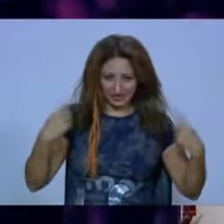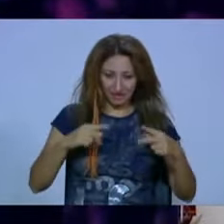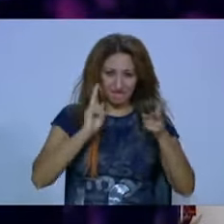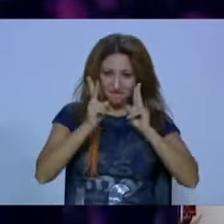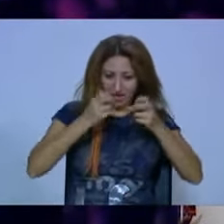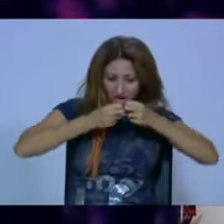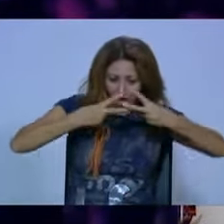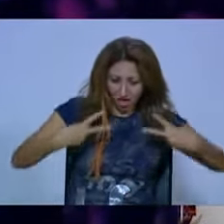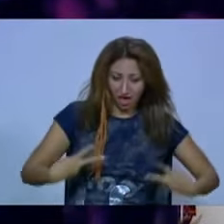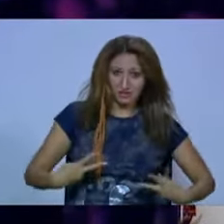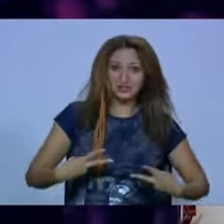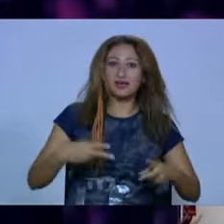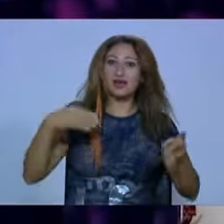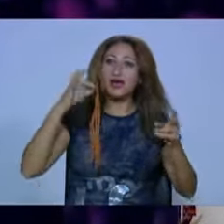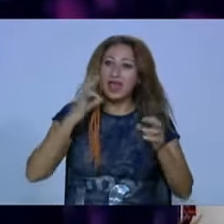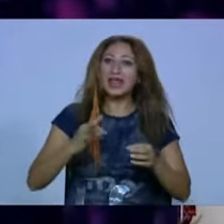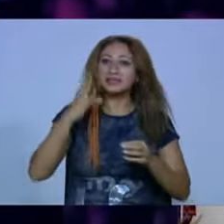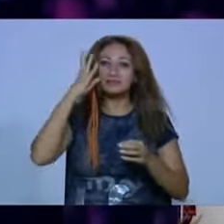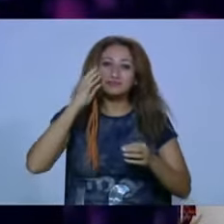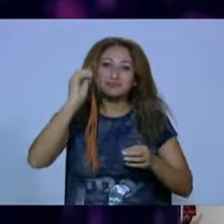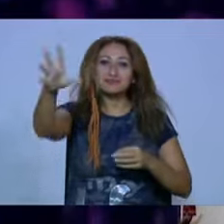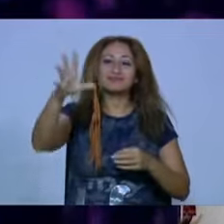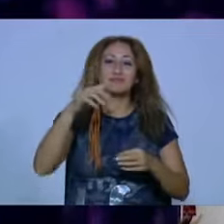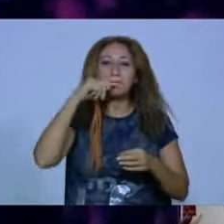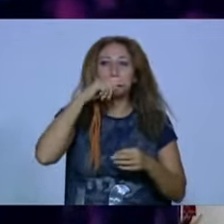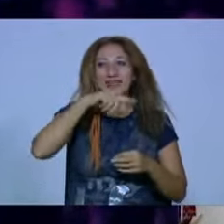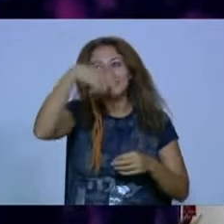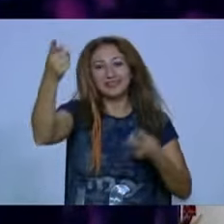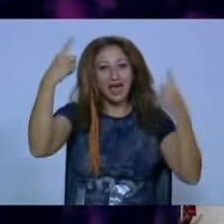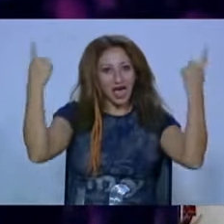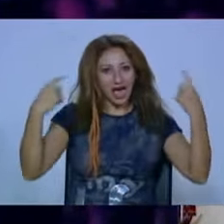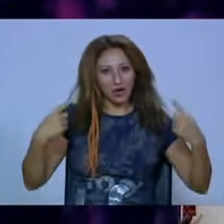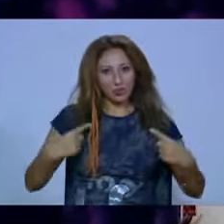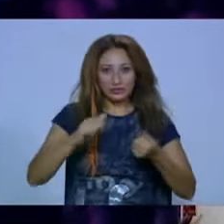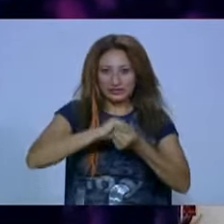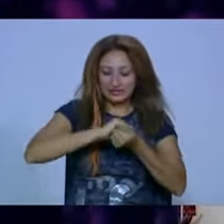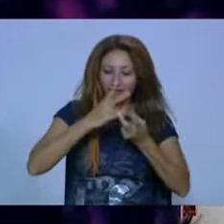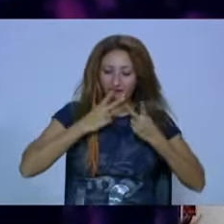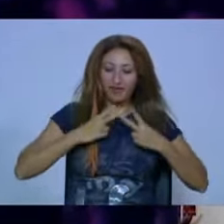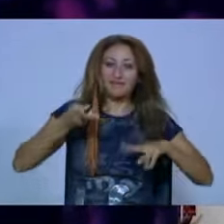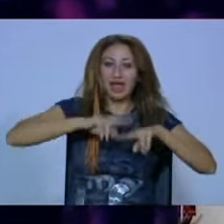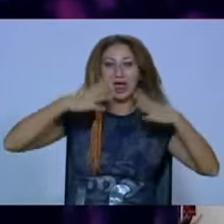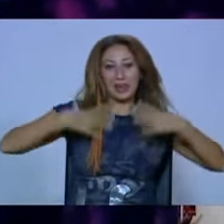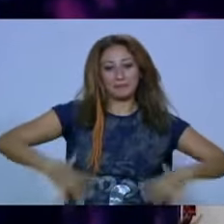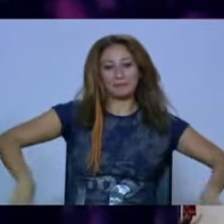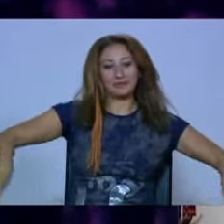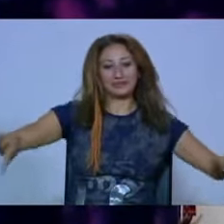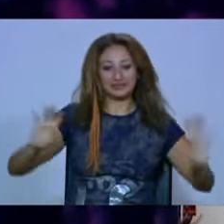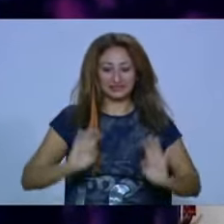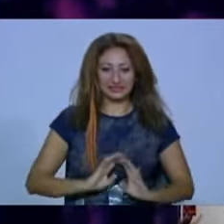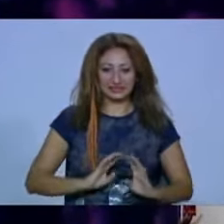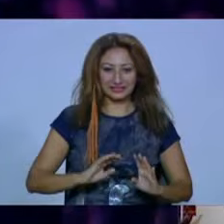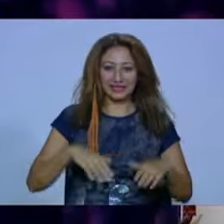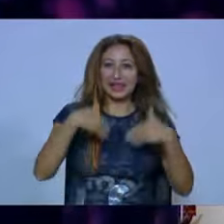بيه وتديه اهداء لعروسه جديده، تاخده تغسله تنضفه وتوضبه وتديه